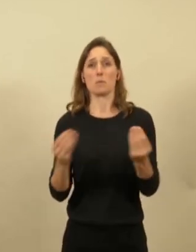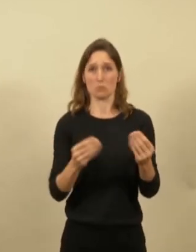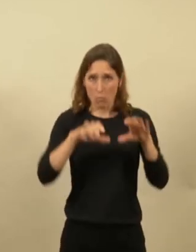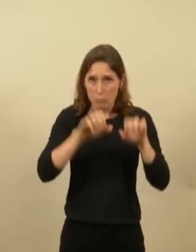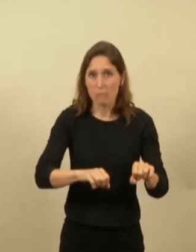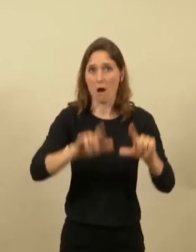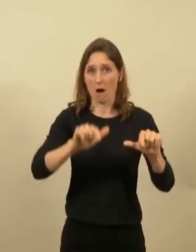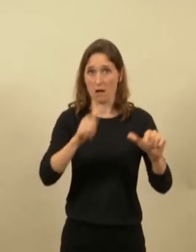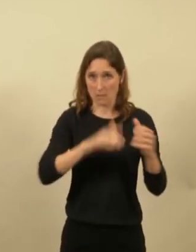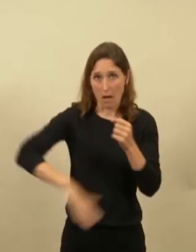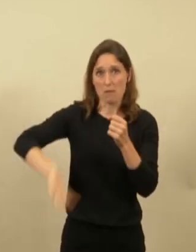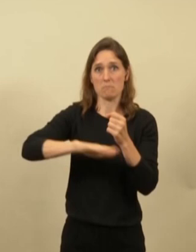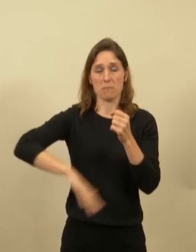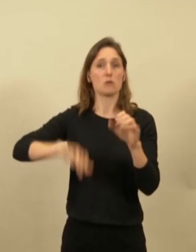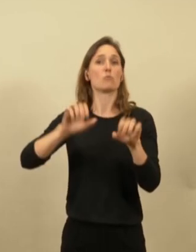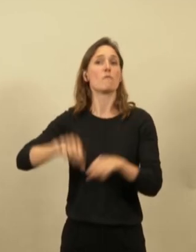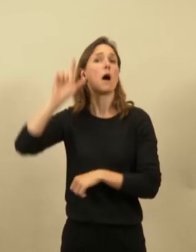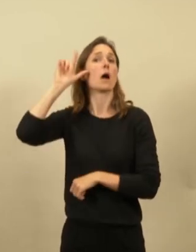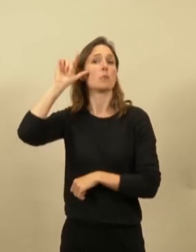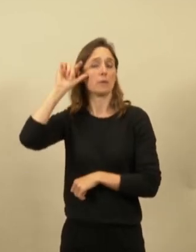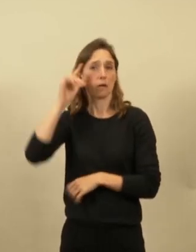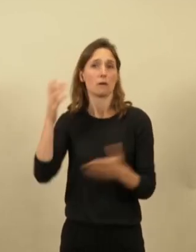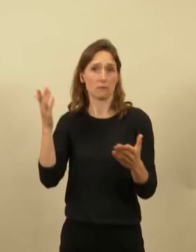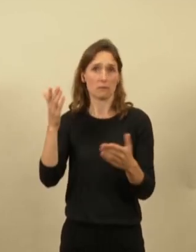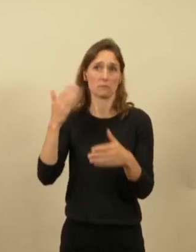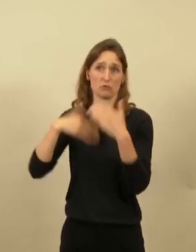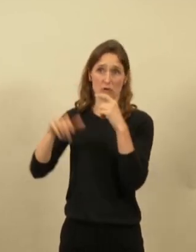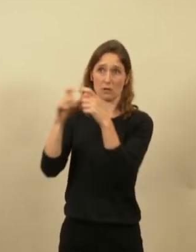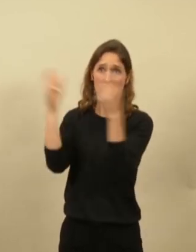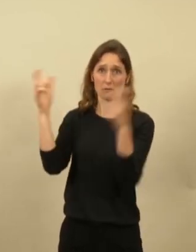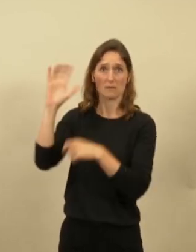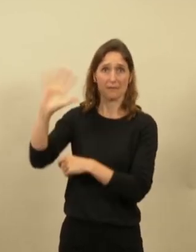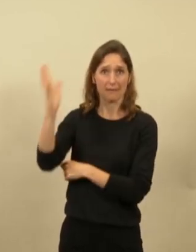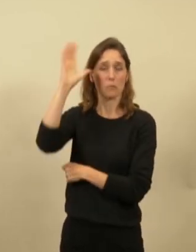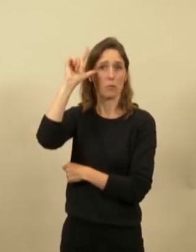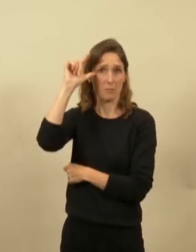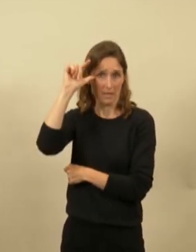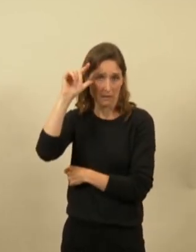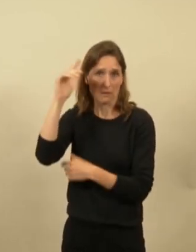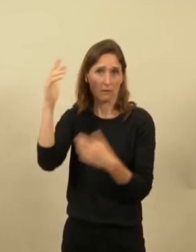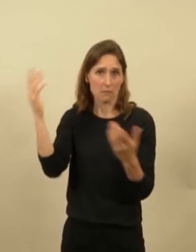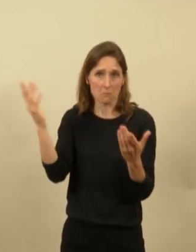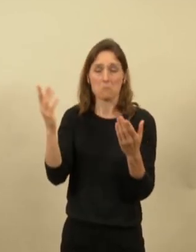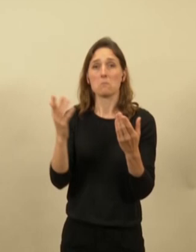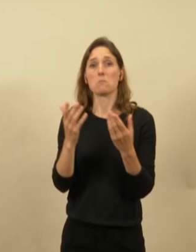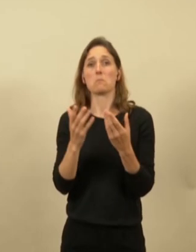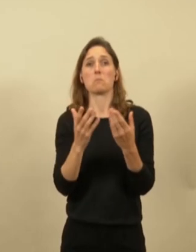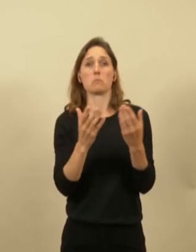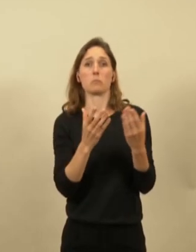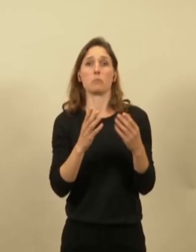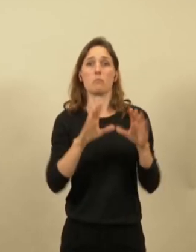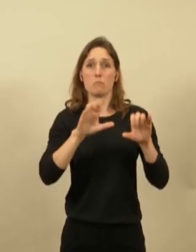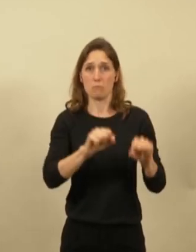républicain pourtant sous le prisme des institutions de la Cinquième République la souveraineté donc est confisquée